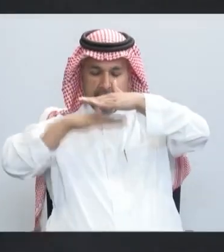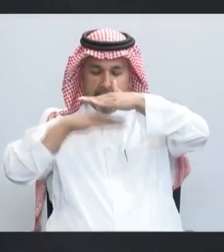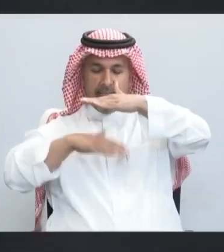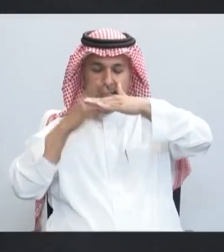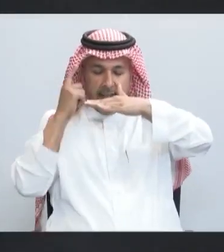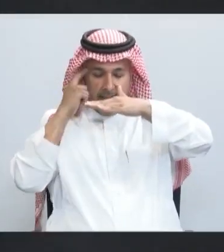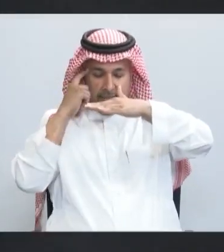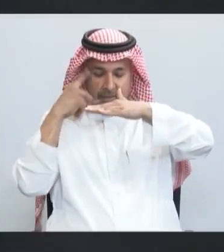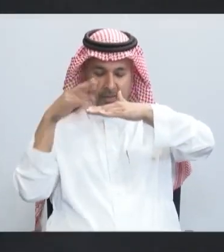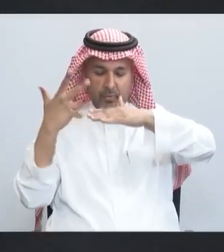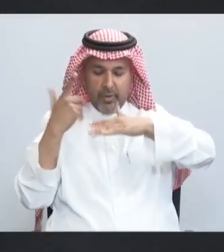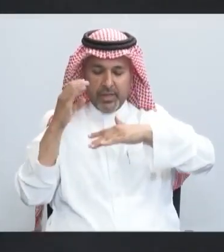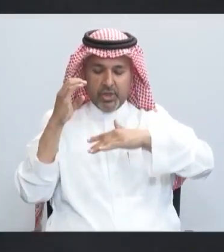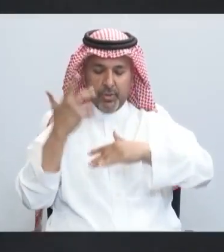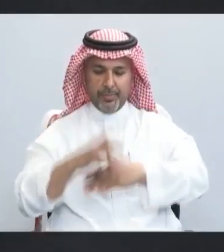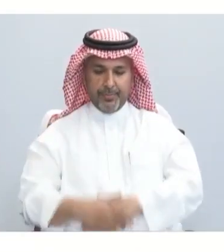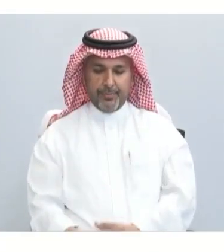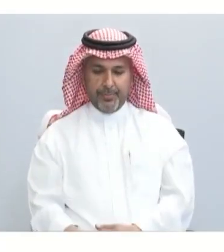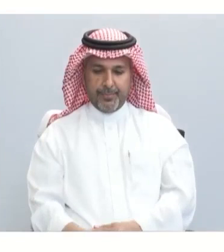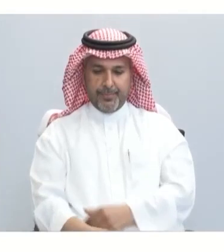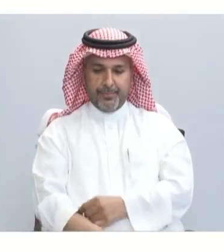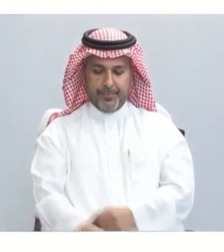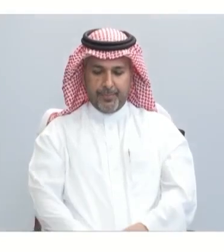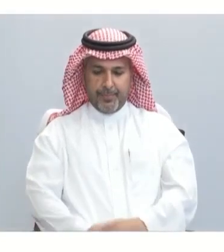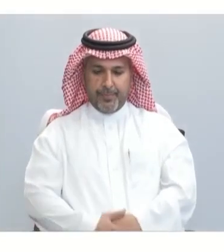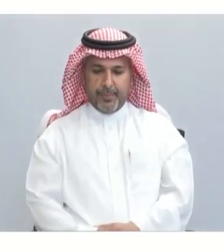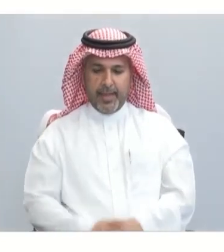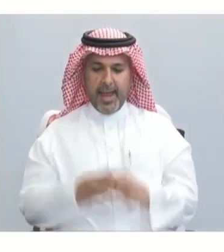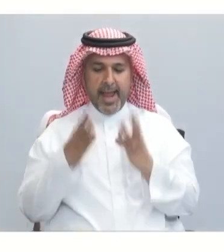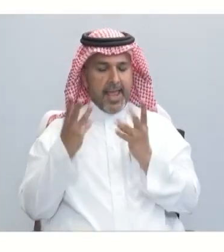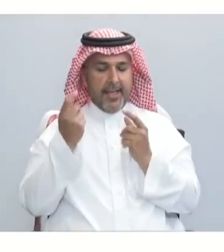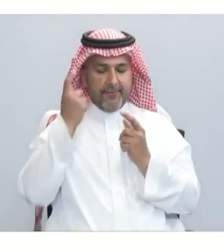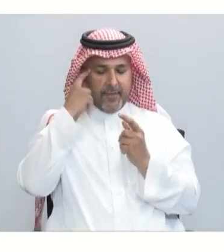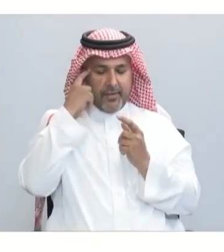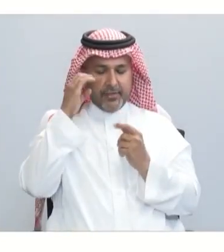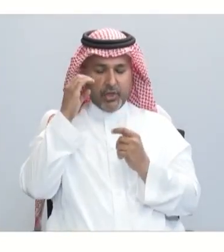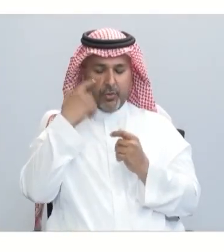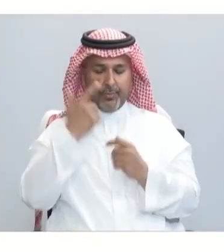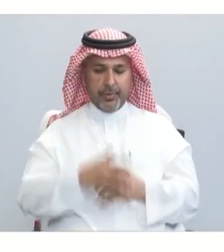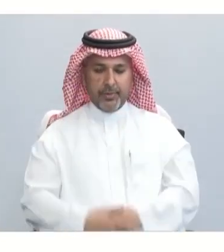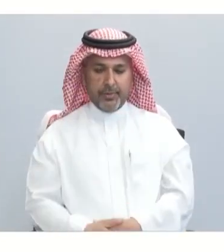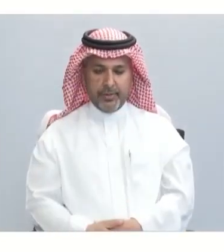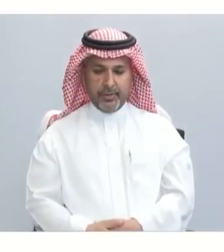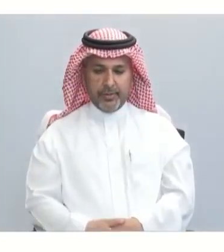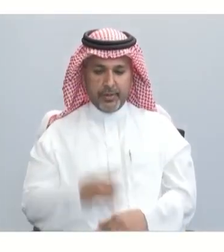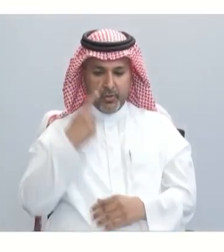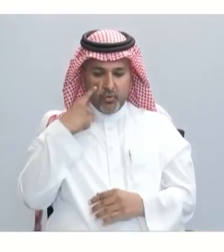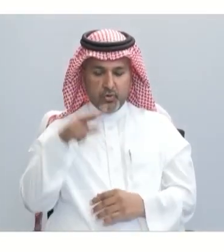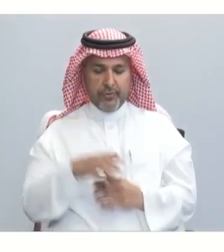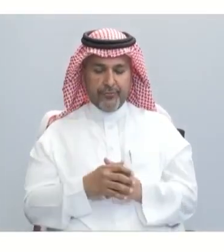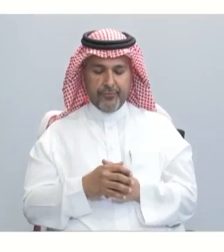نفسها تمثل المتباينه طيب كيف نعرف اولا لاحظوا هنا الداله